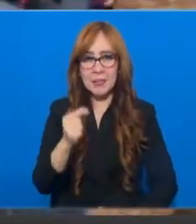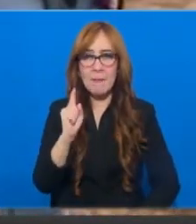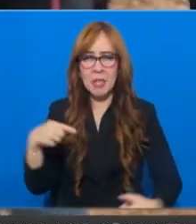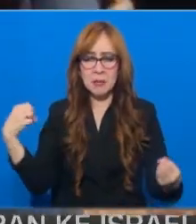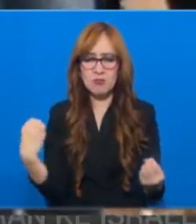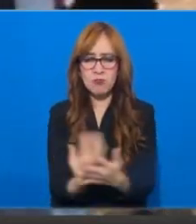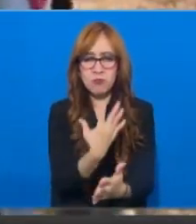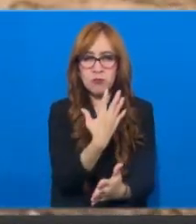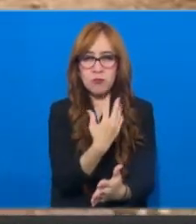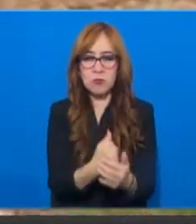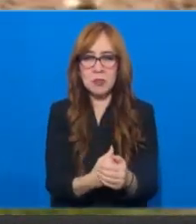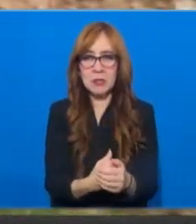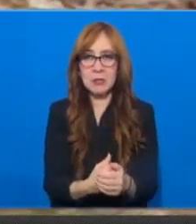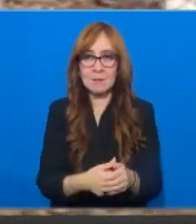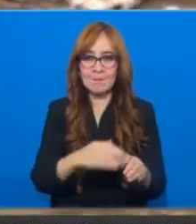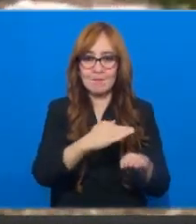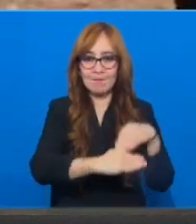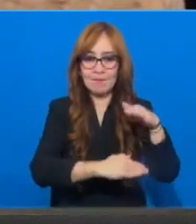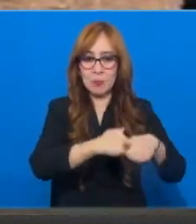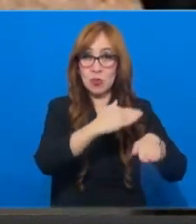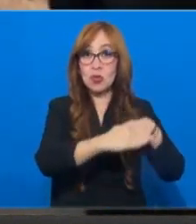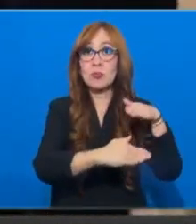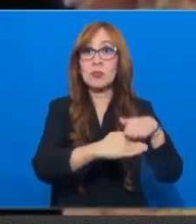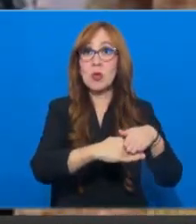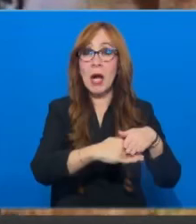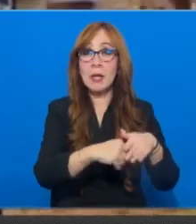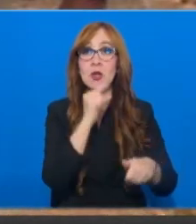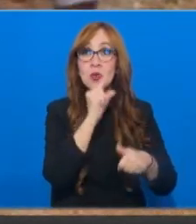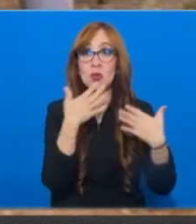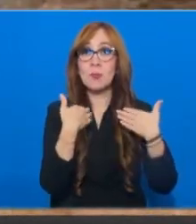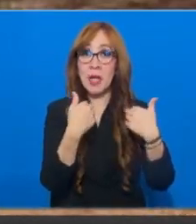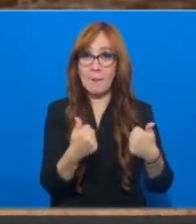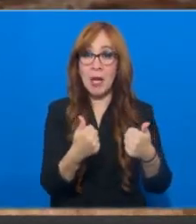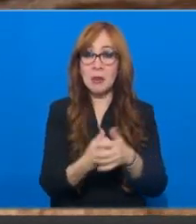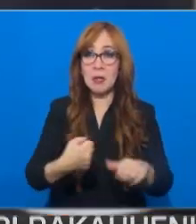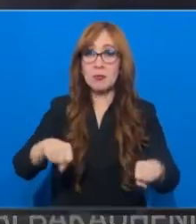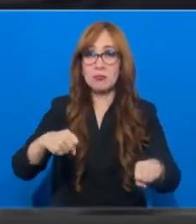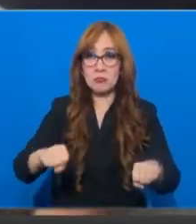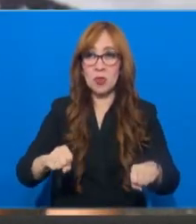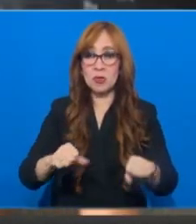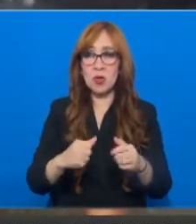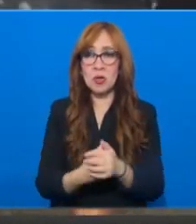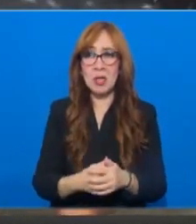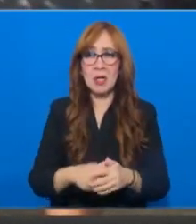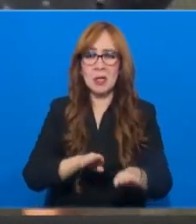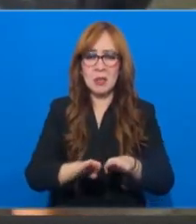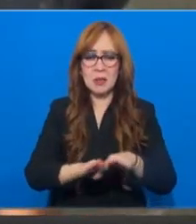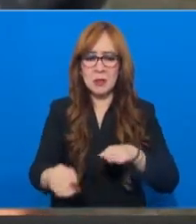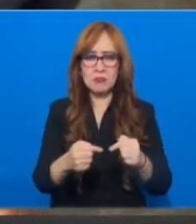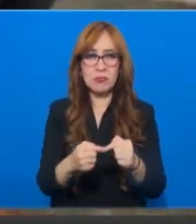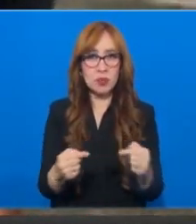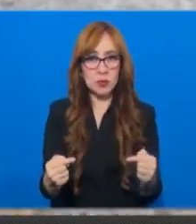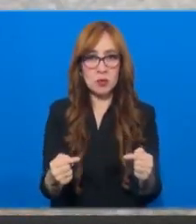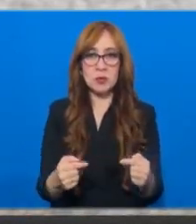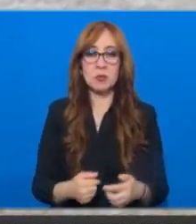sekam yang disebut warga sebagai benteng penyelamat. Sepeda motor tersebut mengalami naas akibat mengalami kegagalan fungsi rem atau